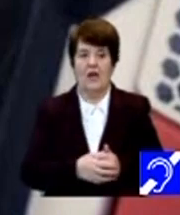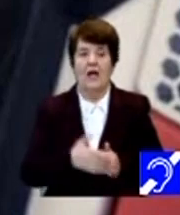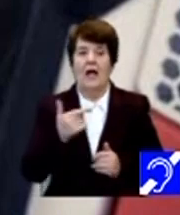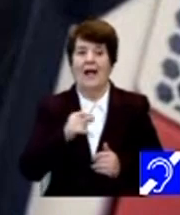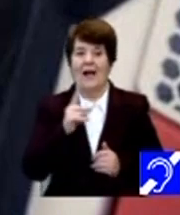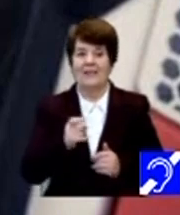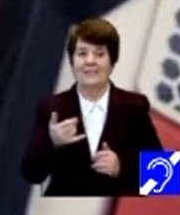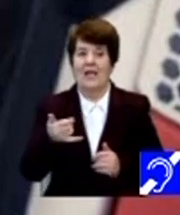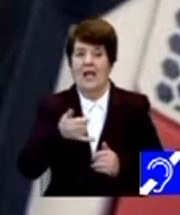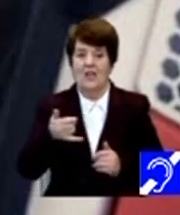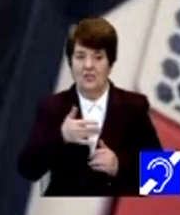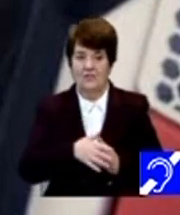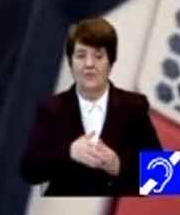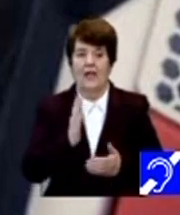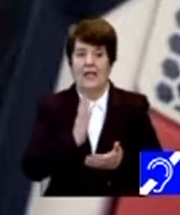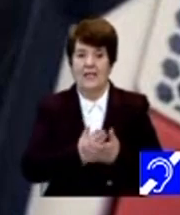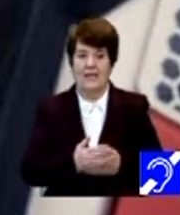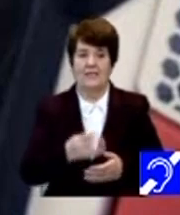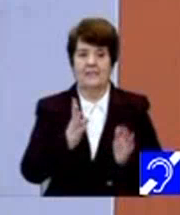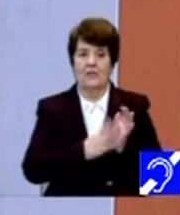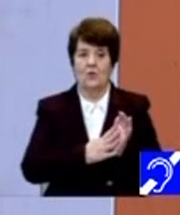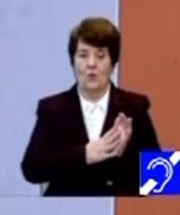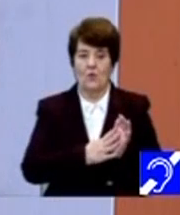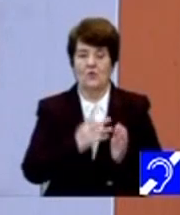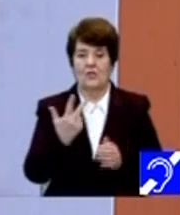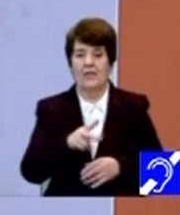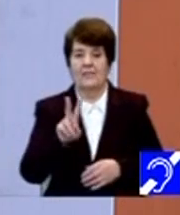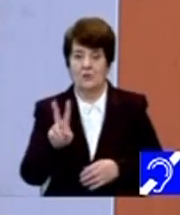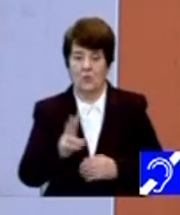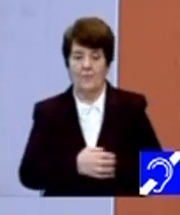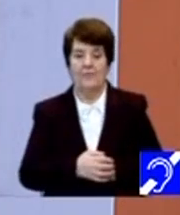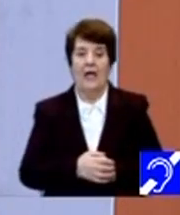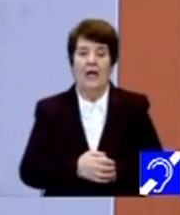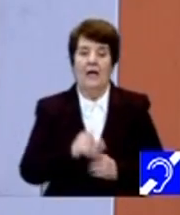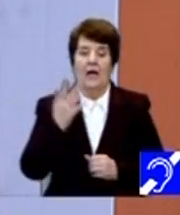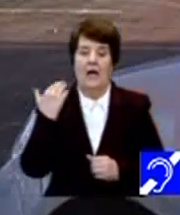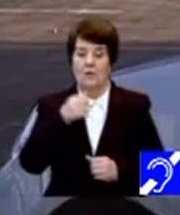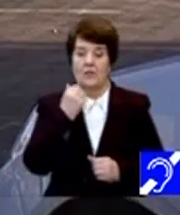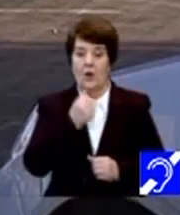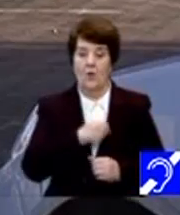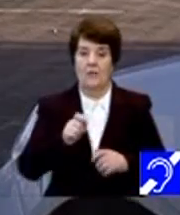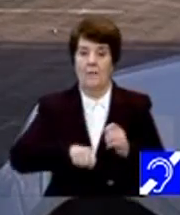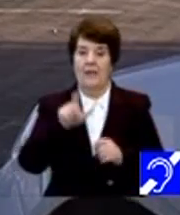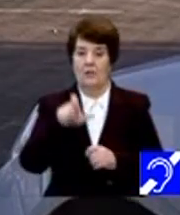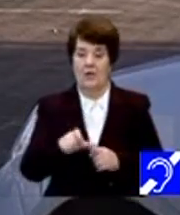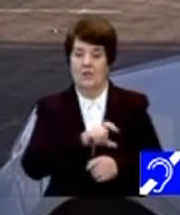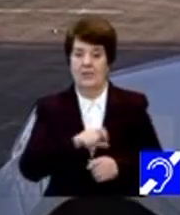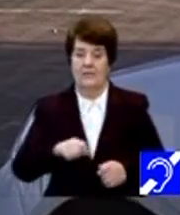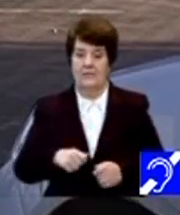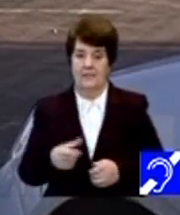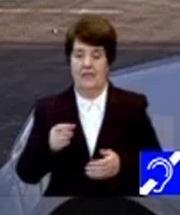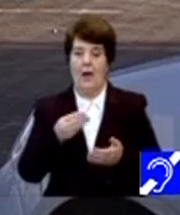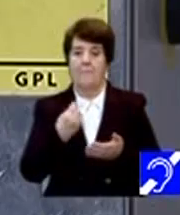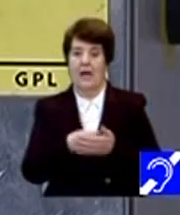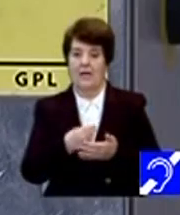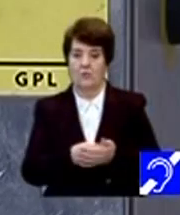și 45 de bani. Prețul gazului lichefiat este de 9 lei și 32 de bani. Amintim că din luna martie a anului trecut, petroliștii stabilesc